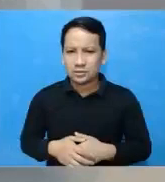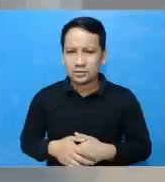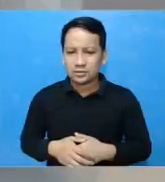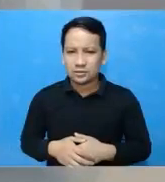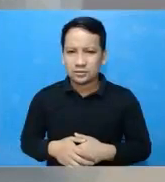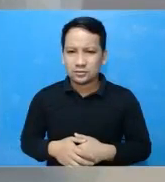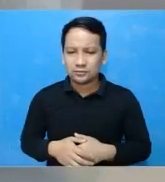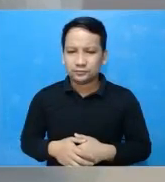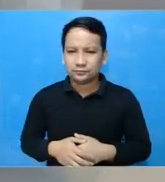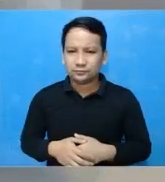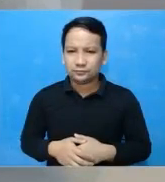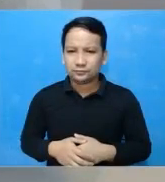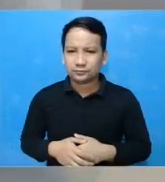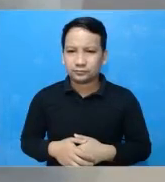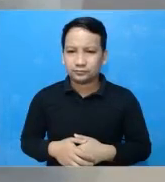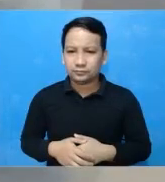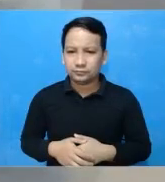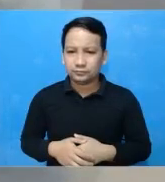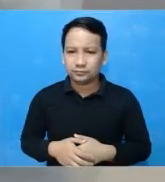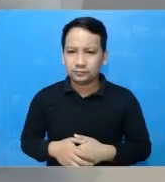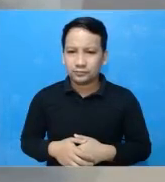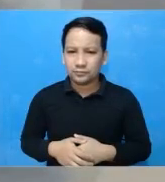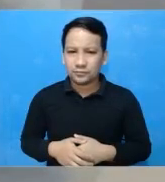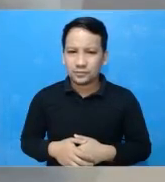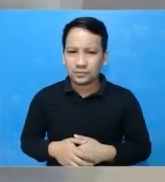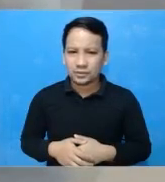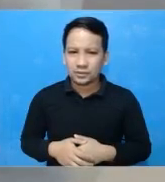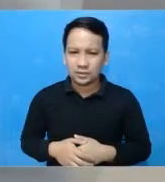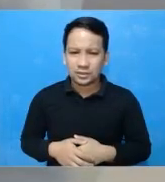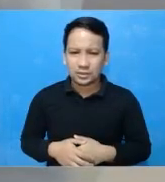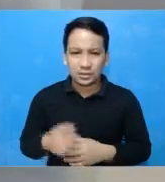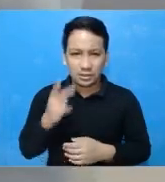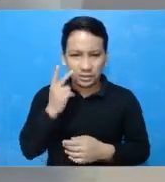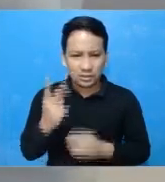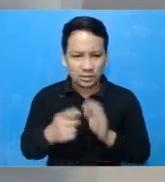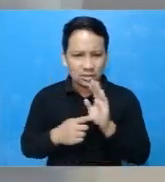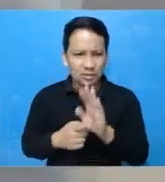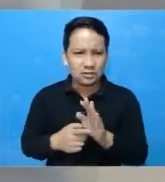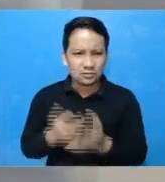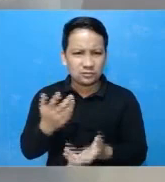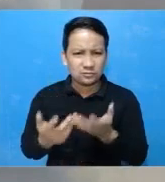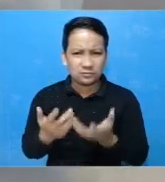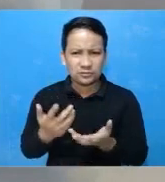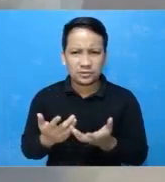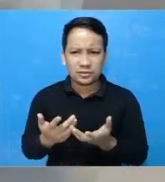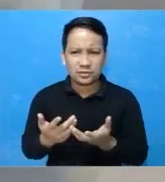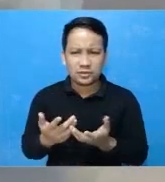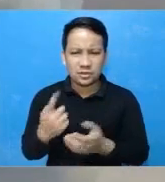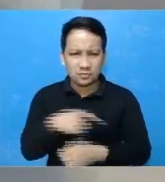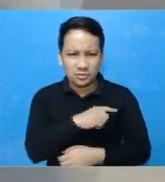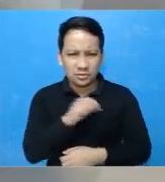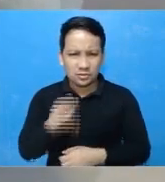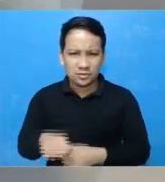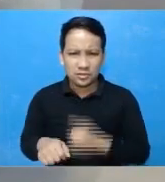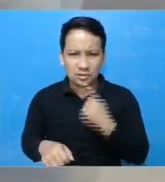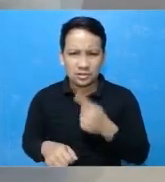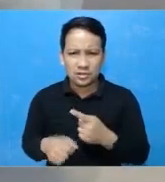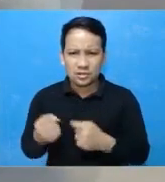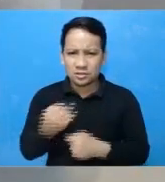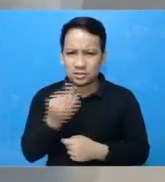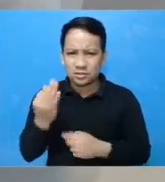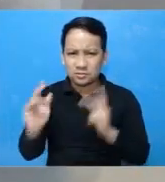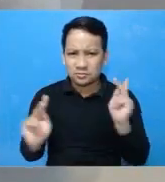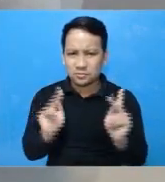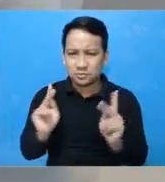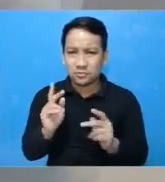Naging maingay sa social media ang viral video ng pagturok na yan ng bakuna sa Makati. Narito po ang ilang reaksyon ng netizens mula sa ating